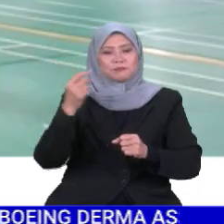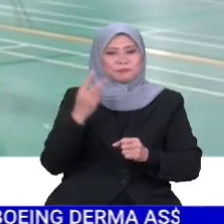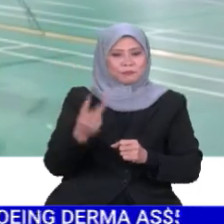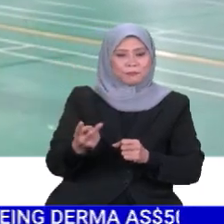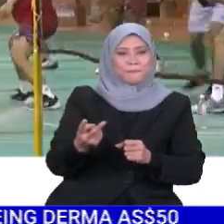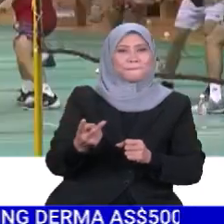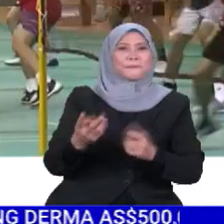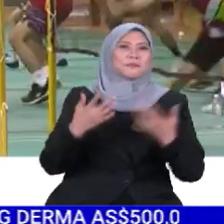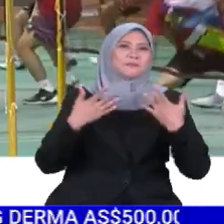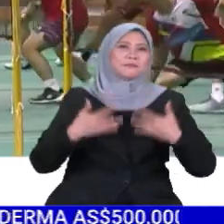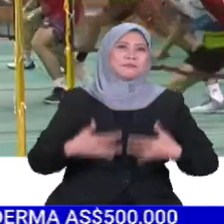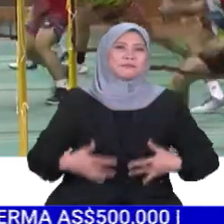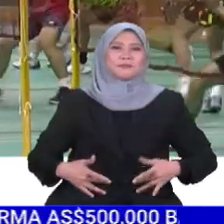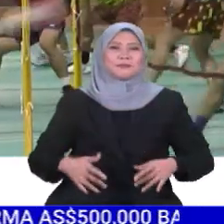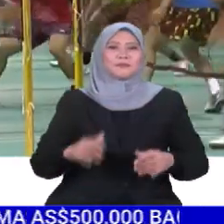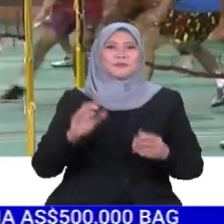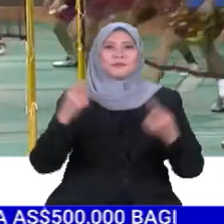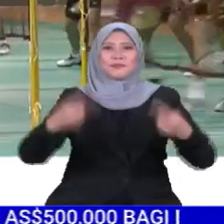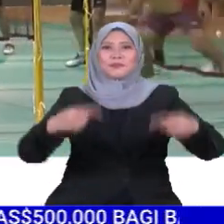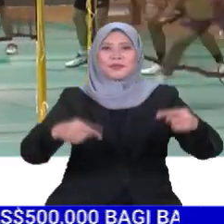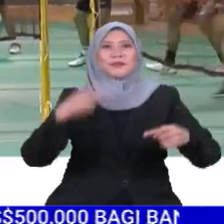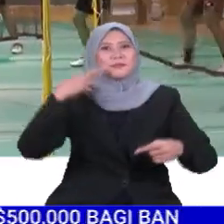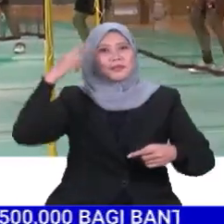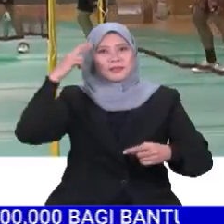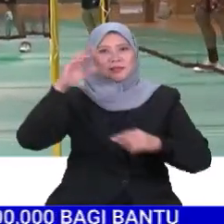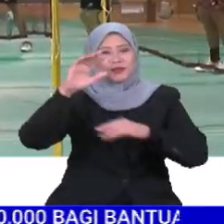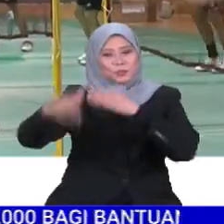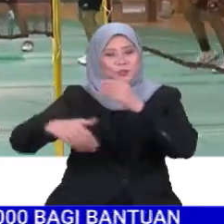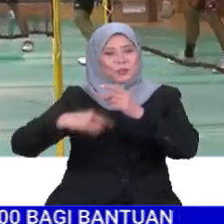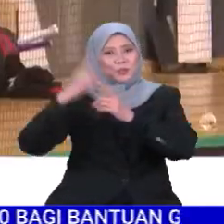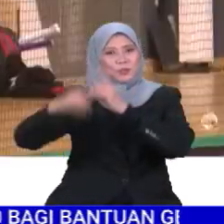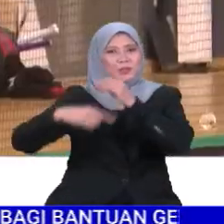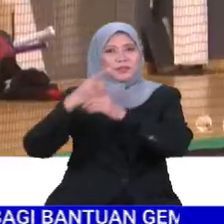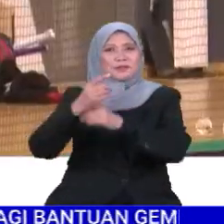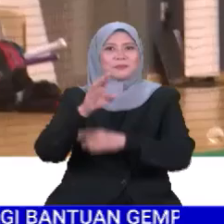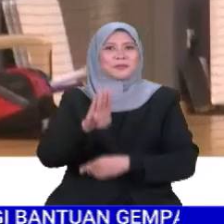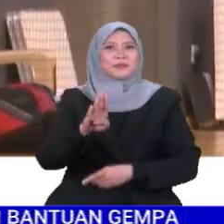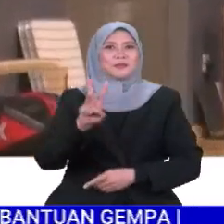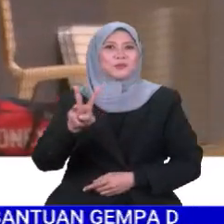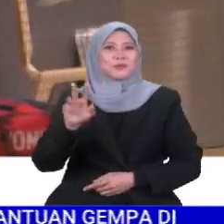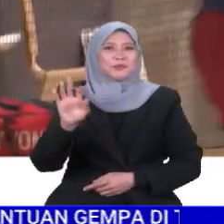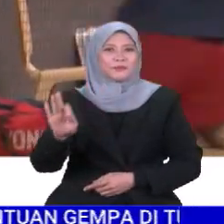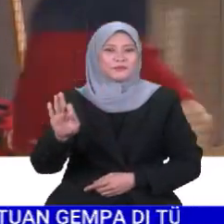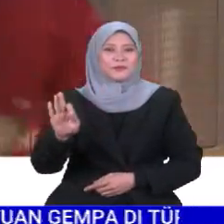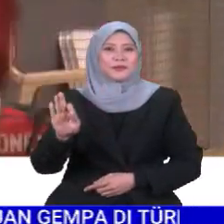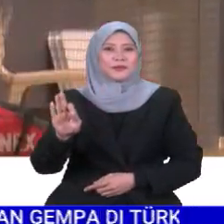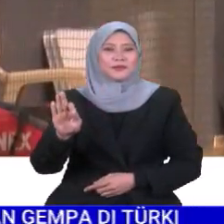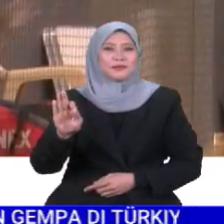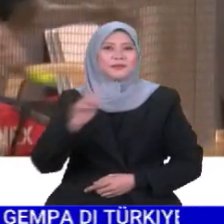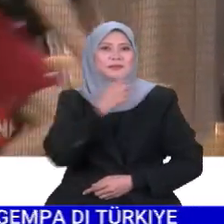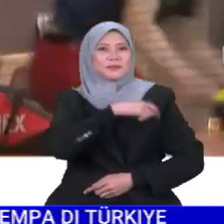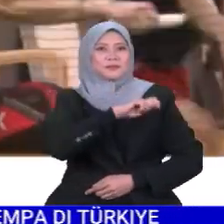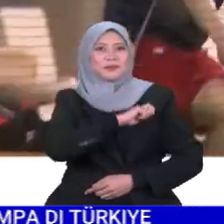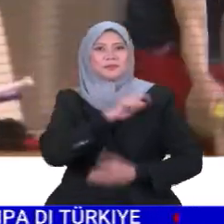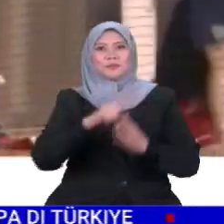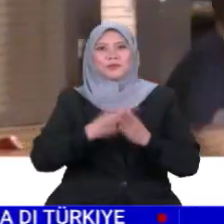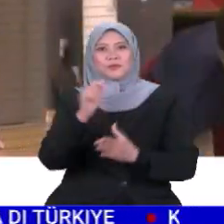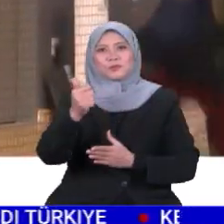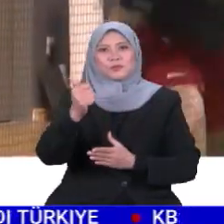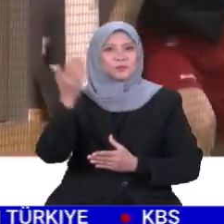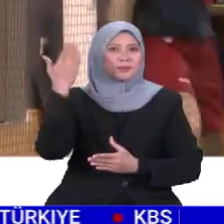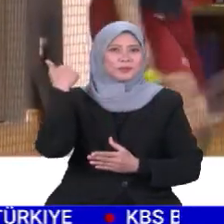prestasi mengecewakan pada Kejohanan Remaja Dunia BWF 2022 di Santander, Sepanyol, Oktober